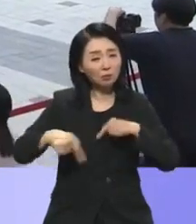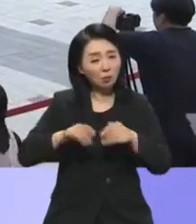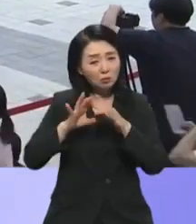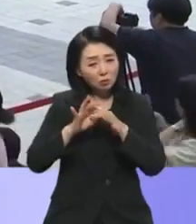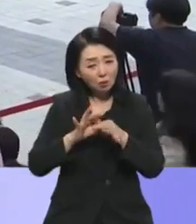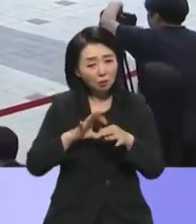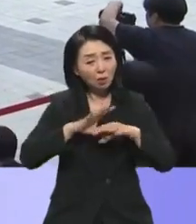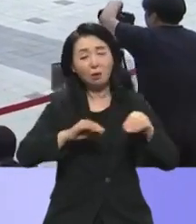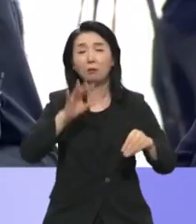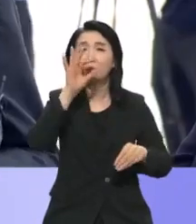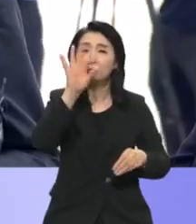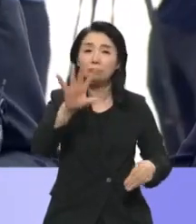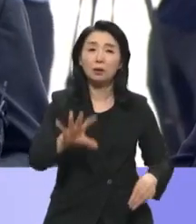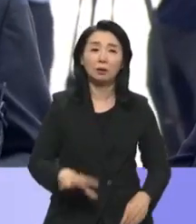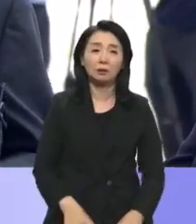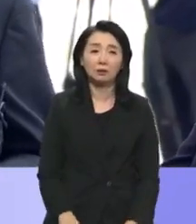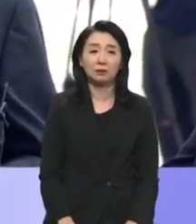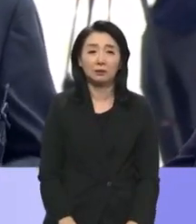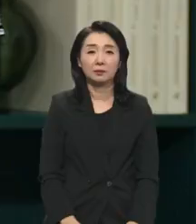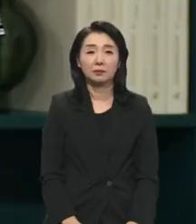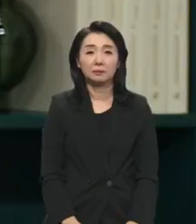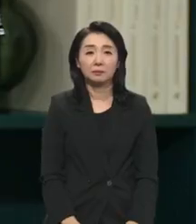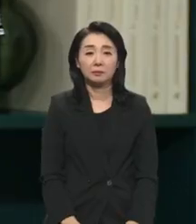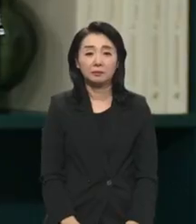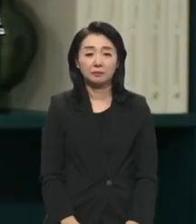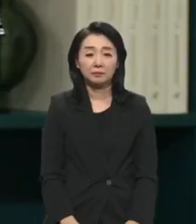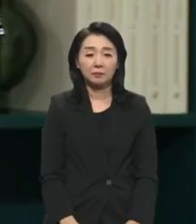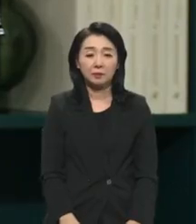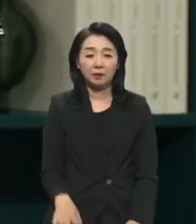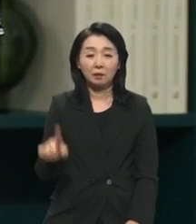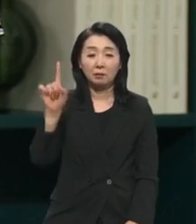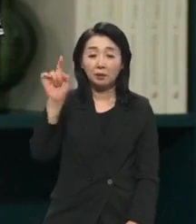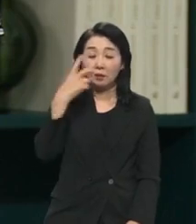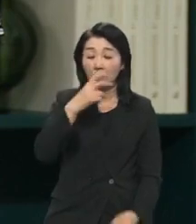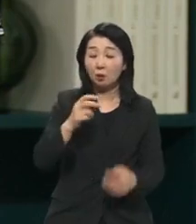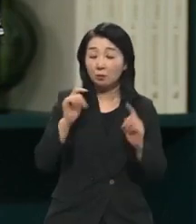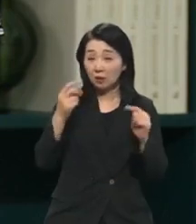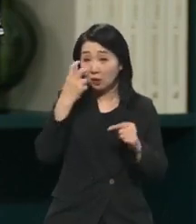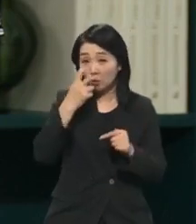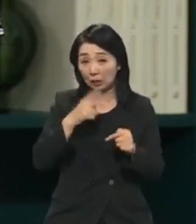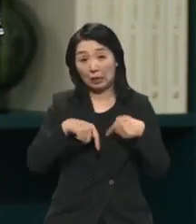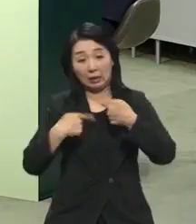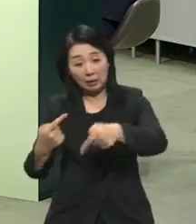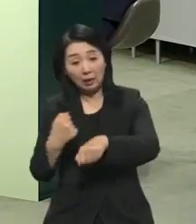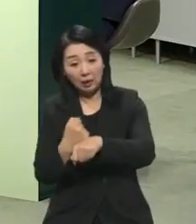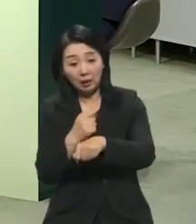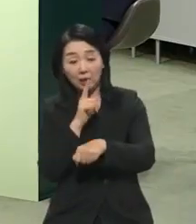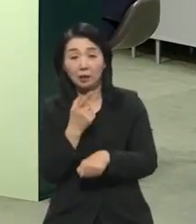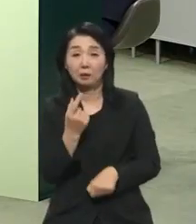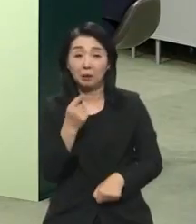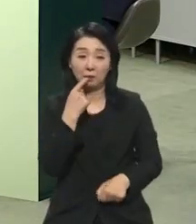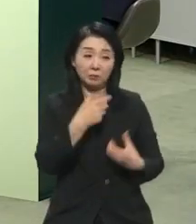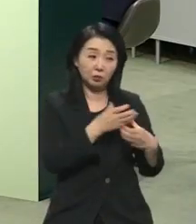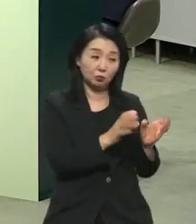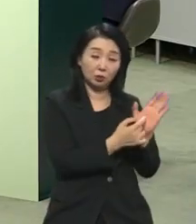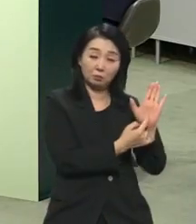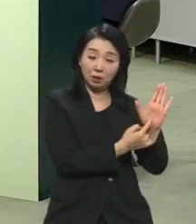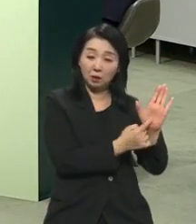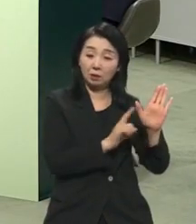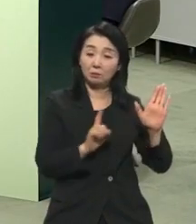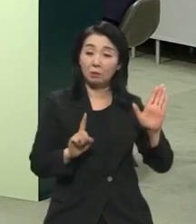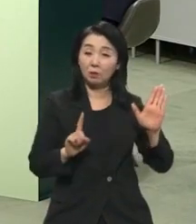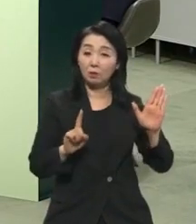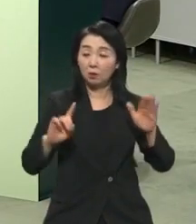아니라고 봅니다 지금 뭐 자연스럽게 이야기가 내일 있을 검찰 조사까지 이어졌습니다 지금 민주당에서 오늘 발표하기로는 지금